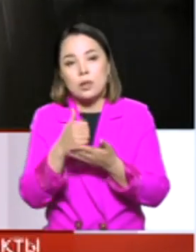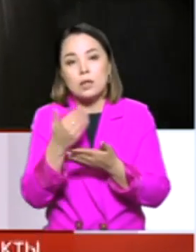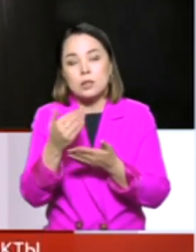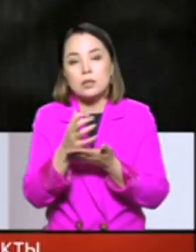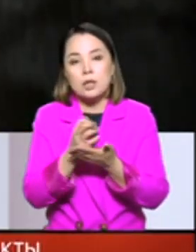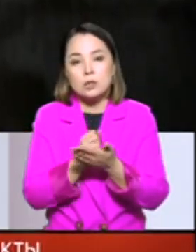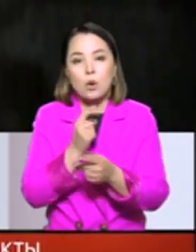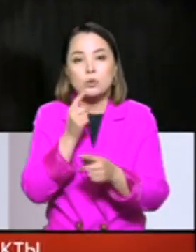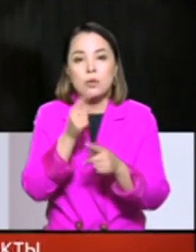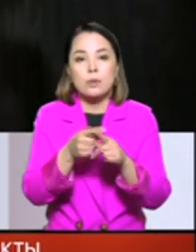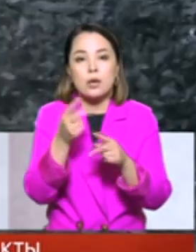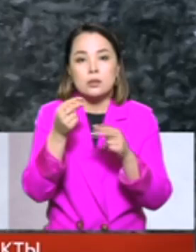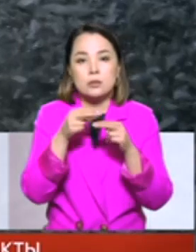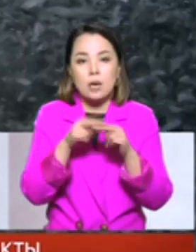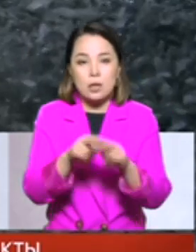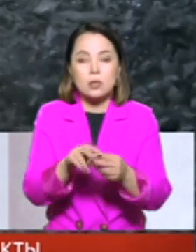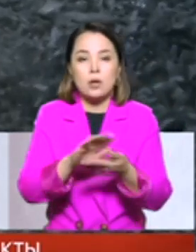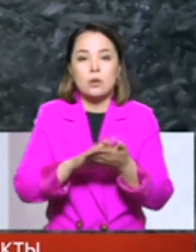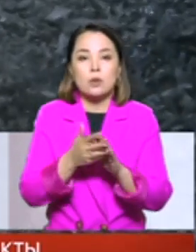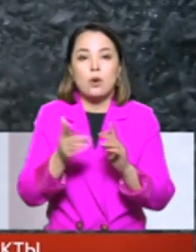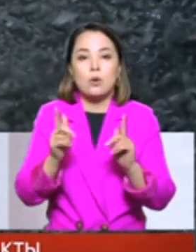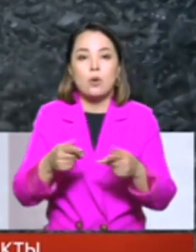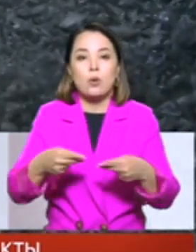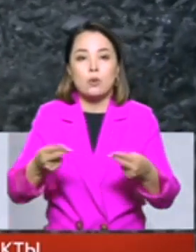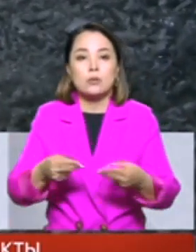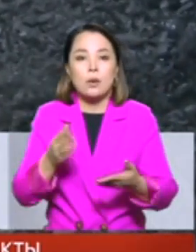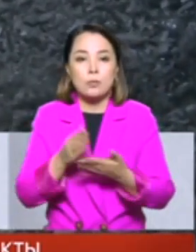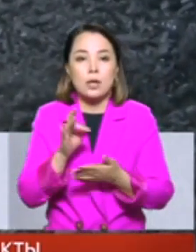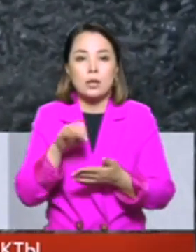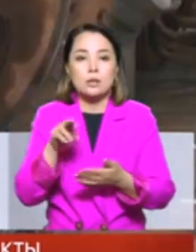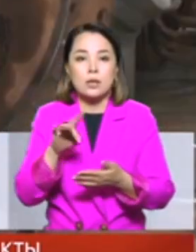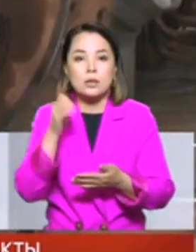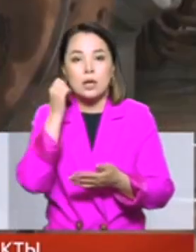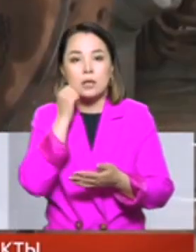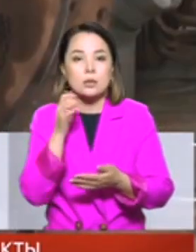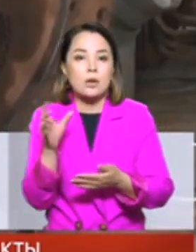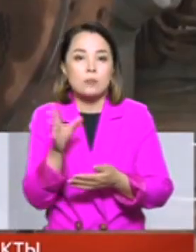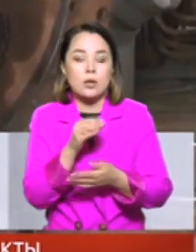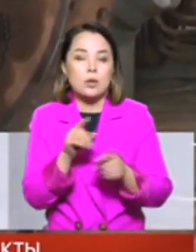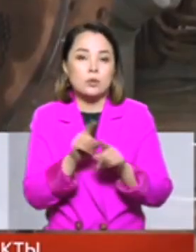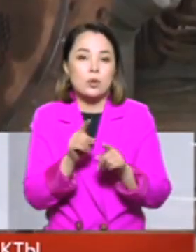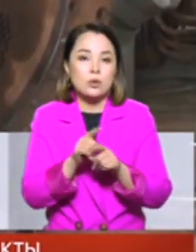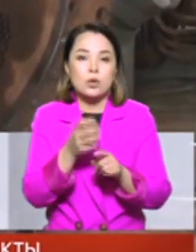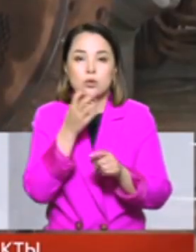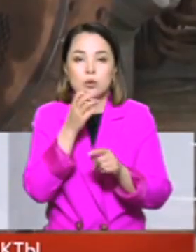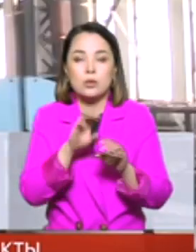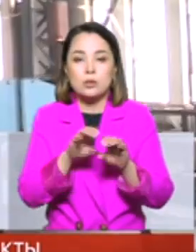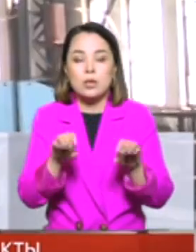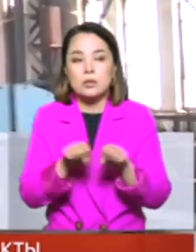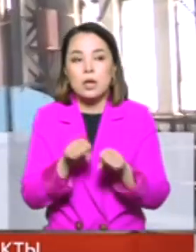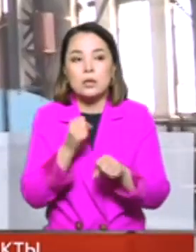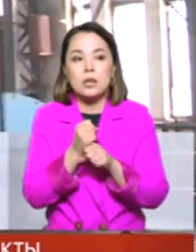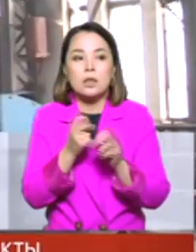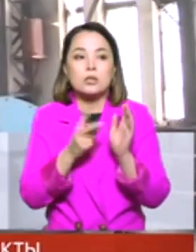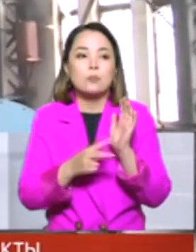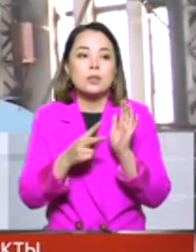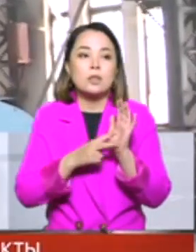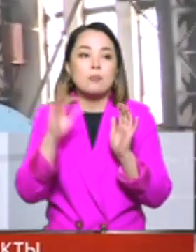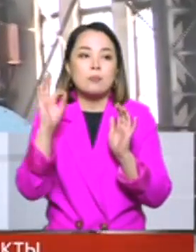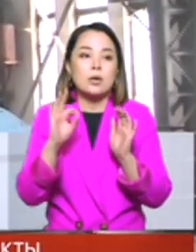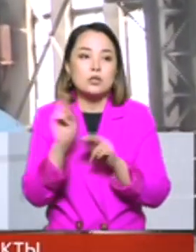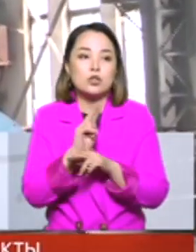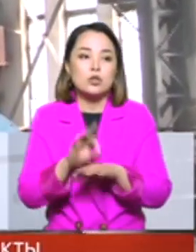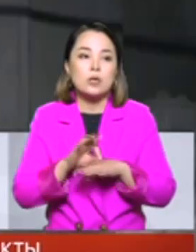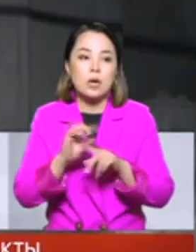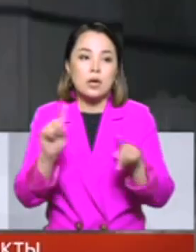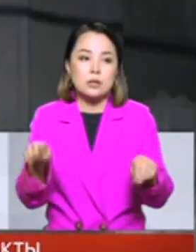резервінен қосымша қаражат бөлі туралы қаулыға қол қойды. Риддердің әбден тозған тозғы жеткен жылу желлерінің бұлтыр 78%